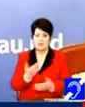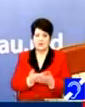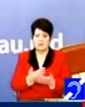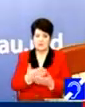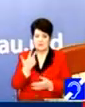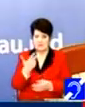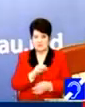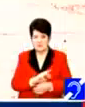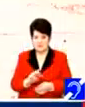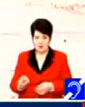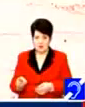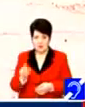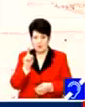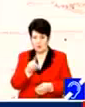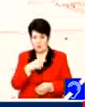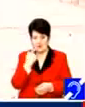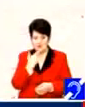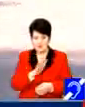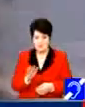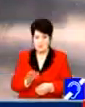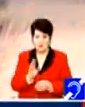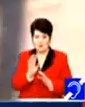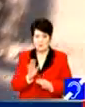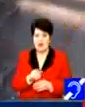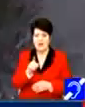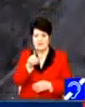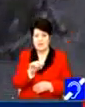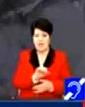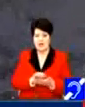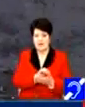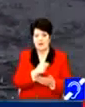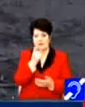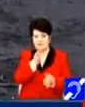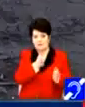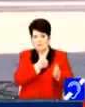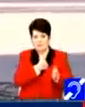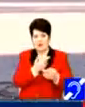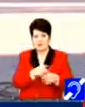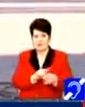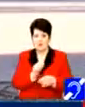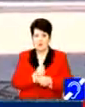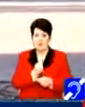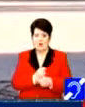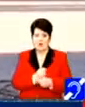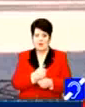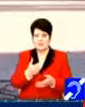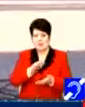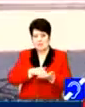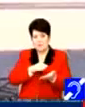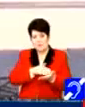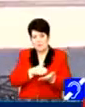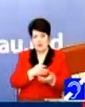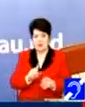de exemplu, 30 de milioane, pentru că acolo nu vorbim doar de partea ce ține de pietoni sau rosturile respective, sau lucrări de plombare sau de